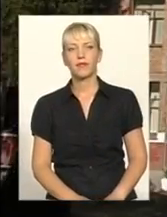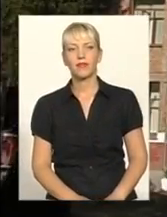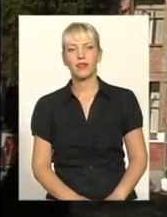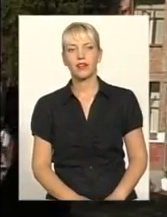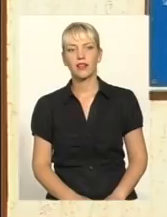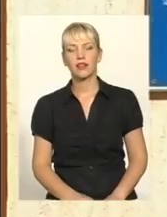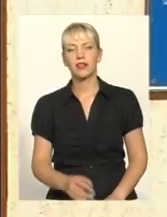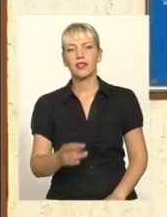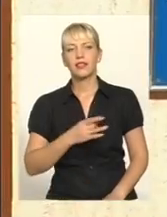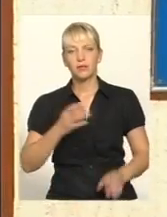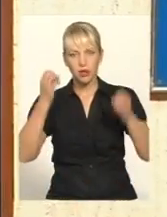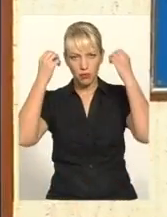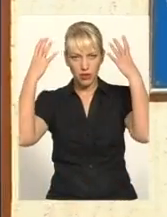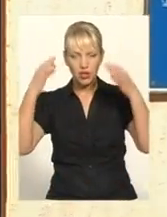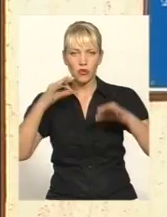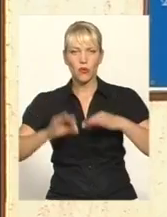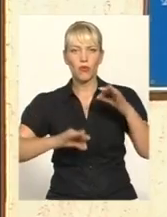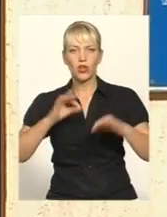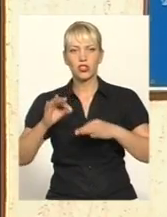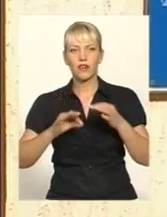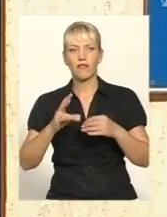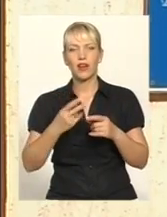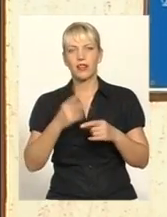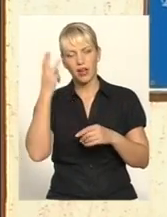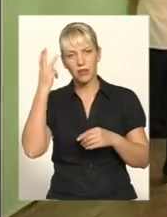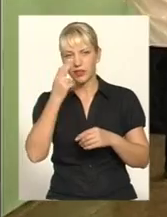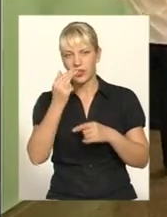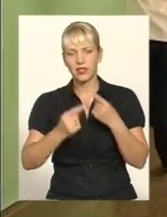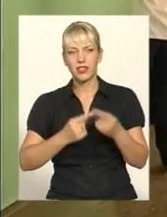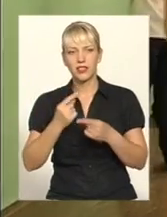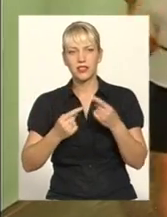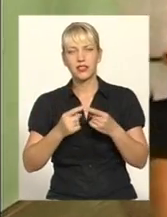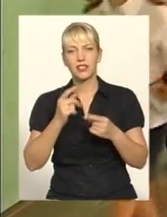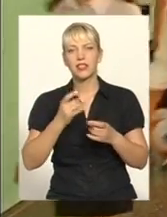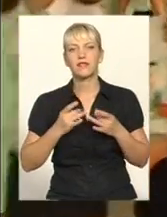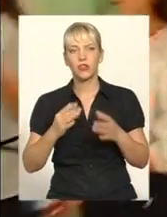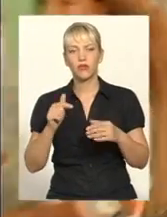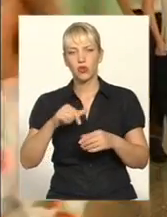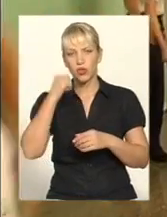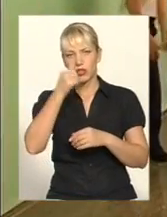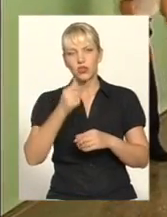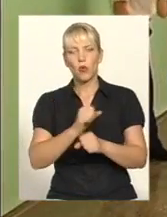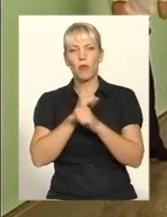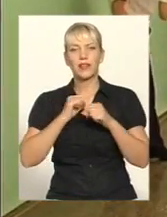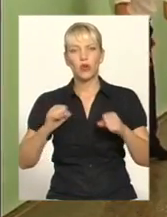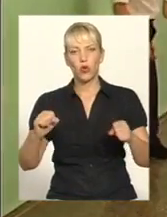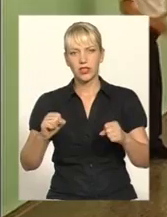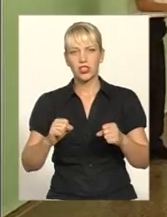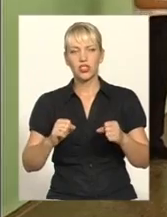З білими бантами та у вишиванках. На Хмельниччині традиційне святкування Дня Знань цьогоріч у патріотичному стилі